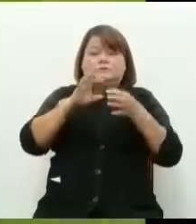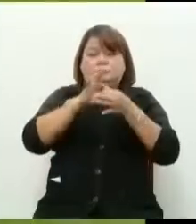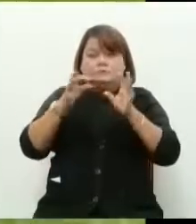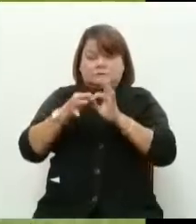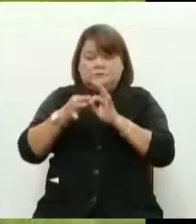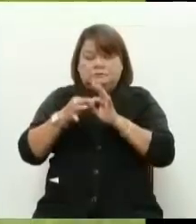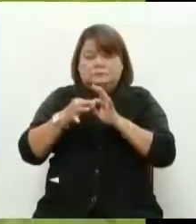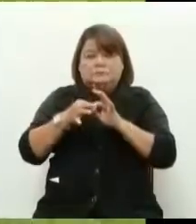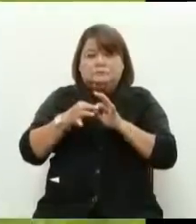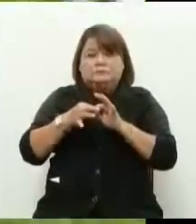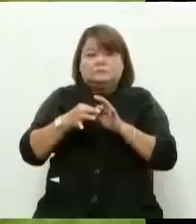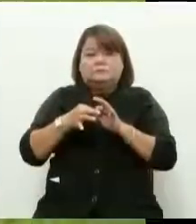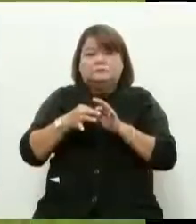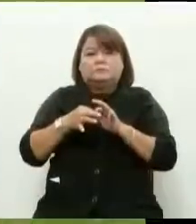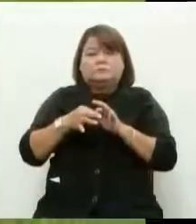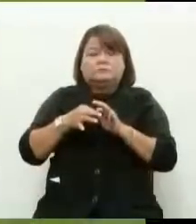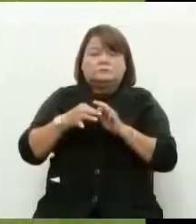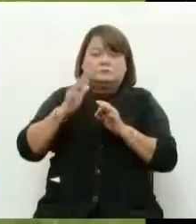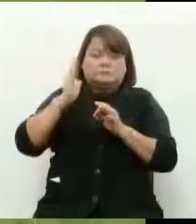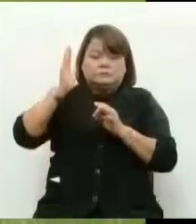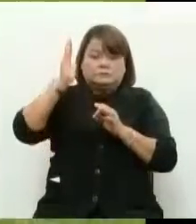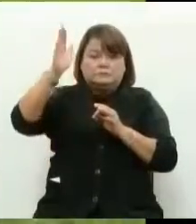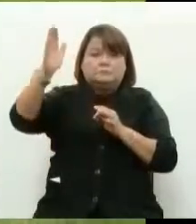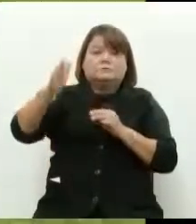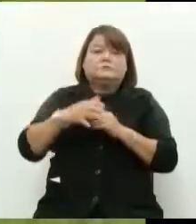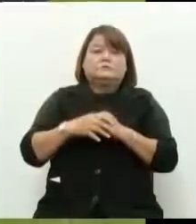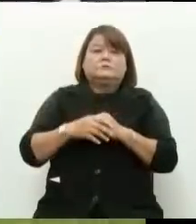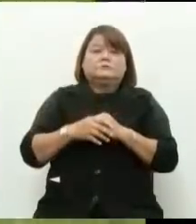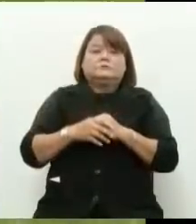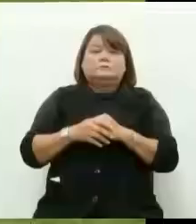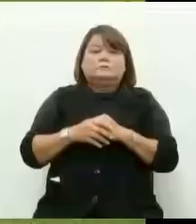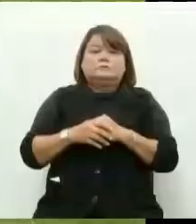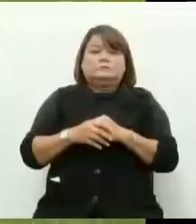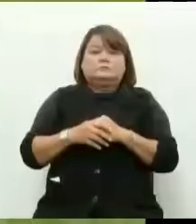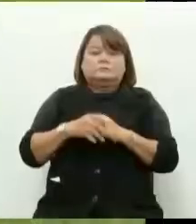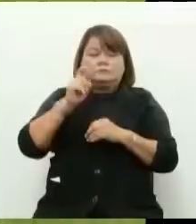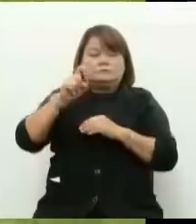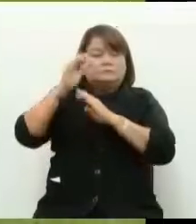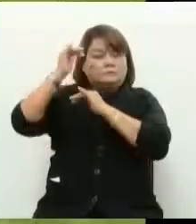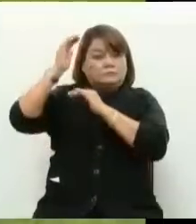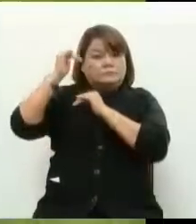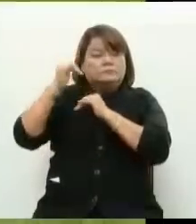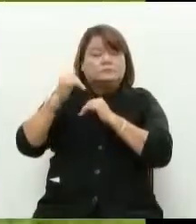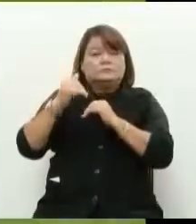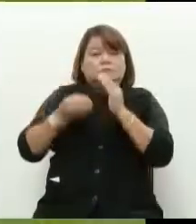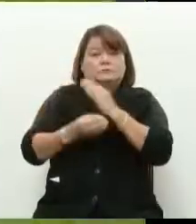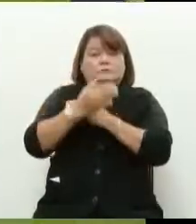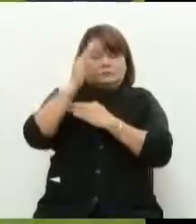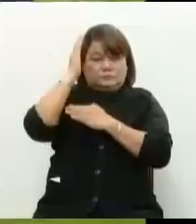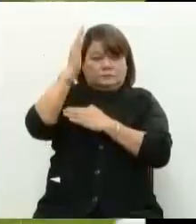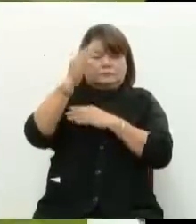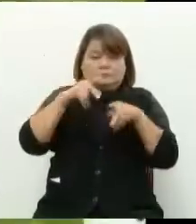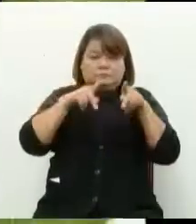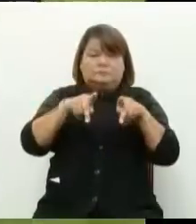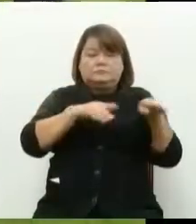ในระดับที่สูงขึ้นไปนะครับเราก็ตั้งความหวังว่าในโอกาสต่อไปเนี่ยจะพยายามพานัก